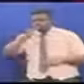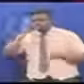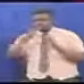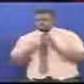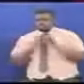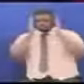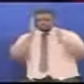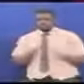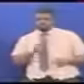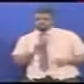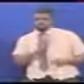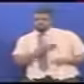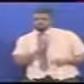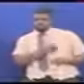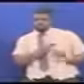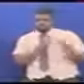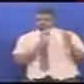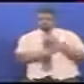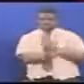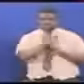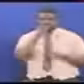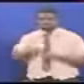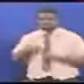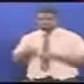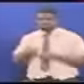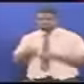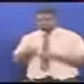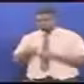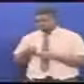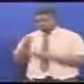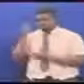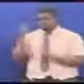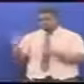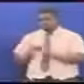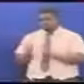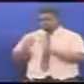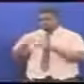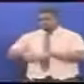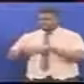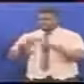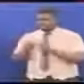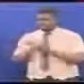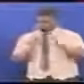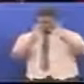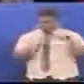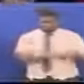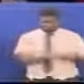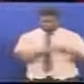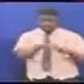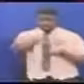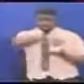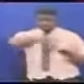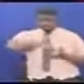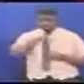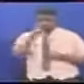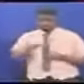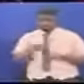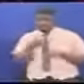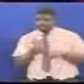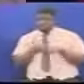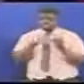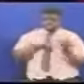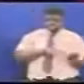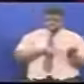Mheshimiwa Spika, tunazuia wananchi wasichukue sheria mikononi za kuanza kuvamia vituo kwa sababu mtu amefia mikononi mwa